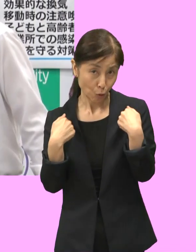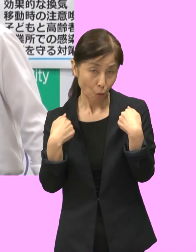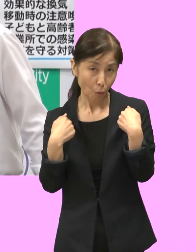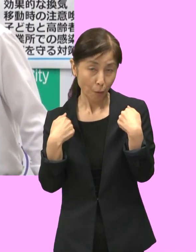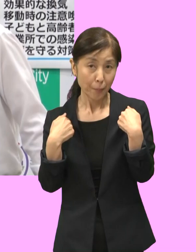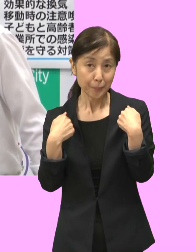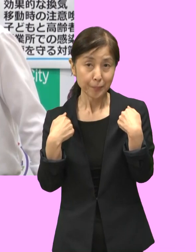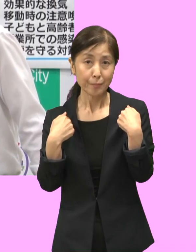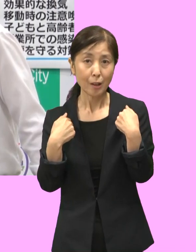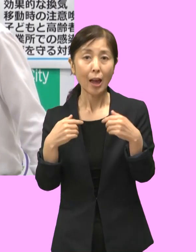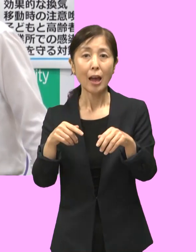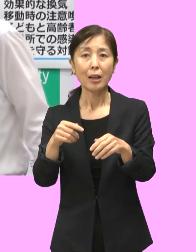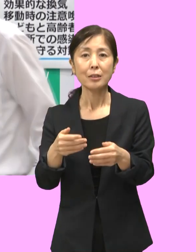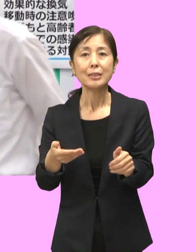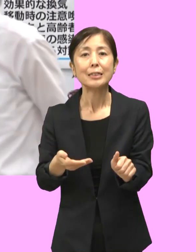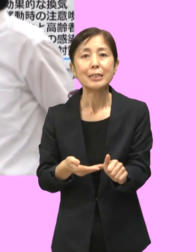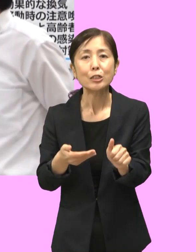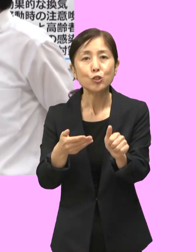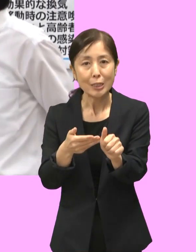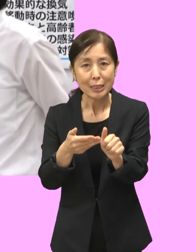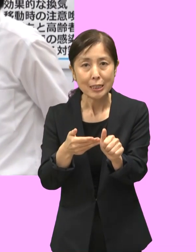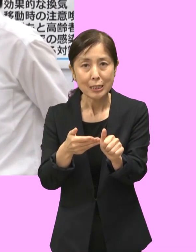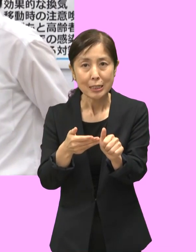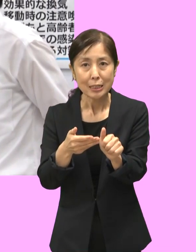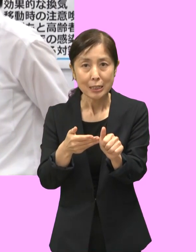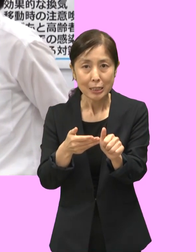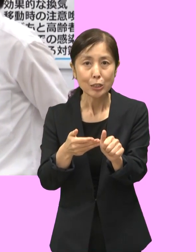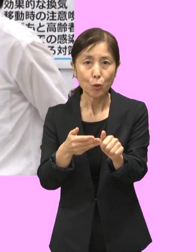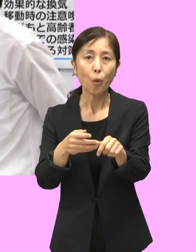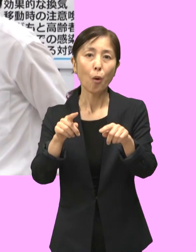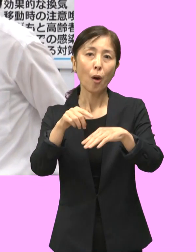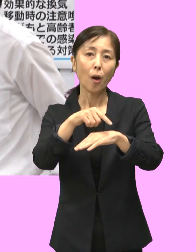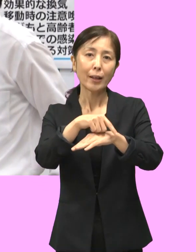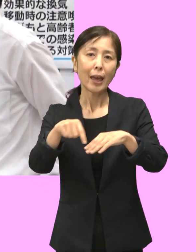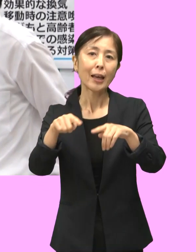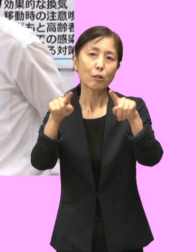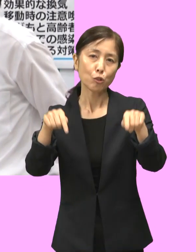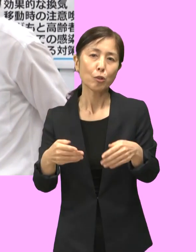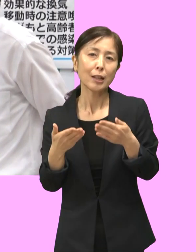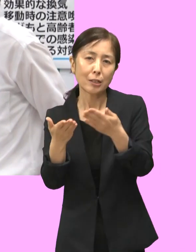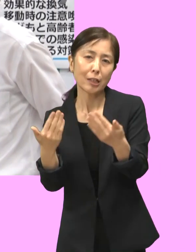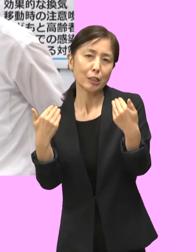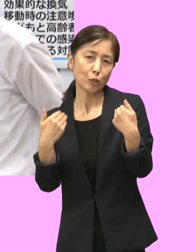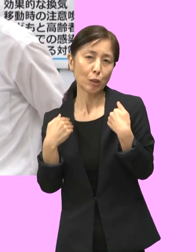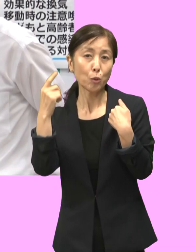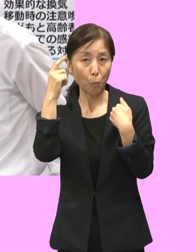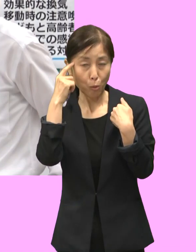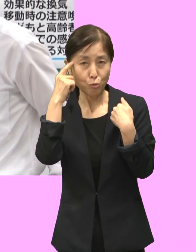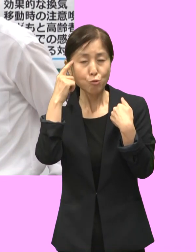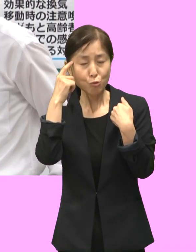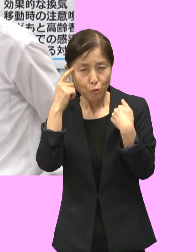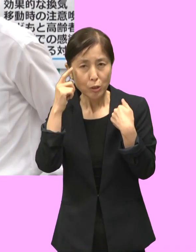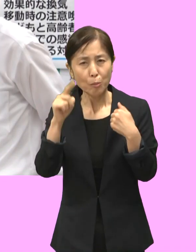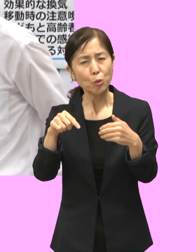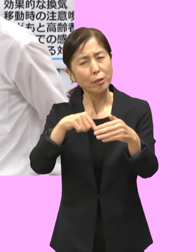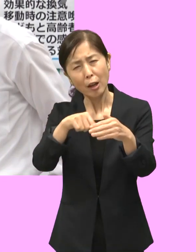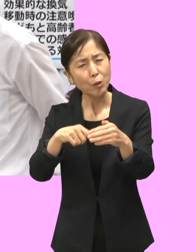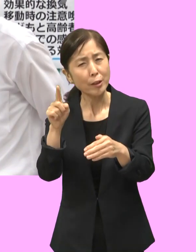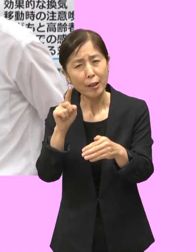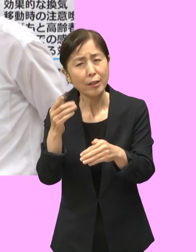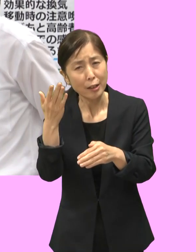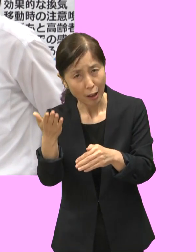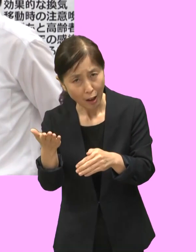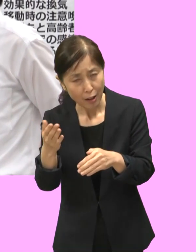で、育児休業等計画書の提出規定があったということで、まあ、これがそれまでどういうものだったのかっていうの